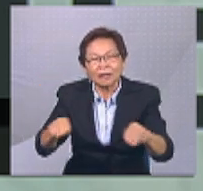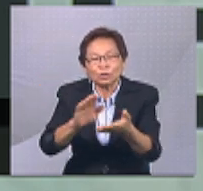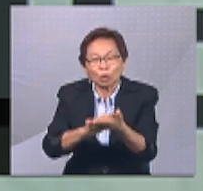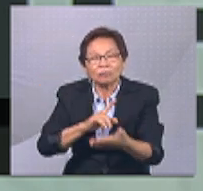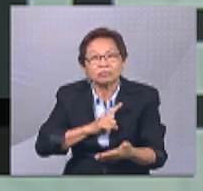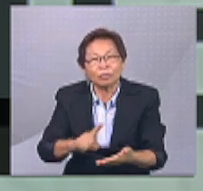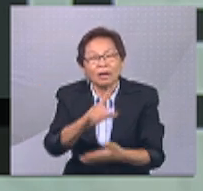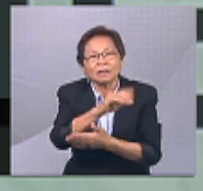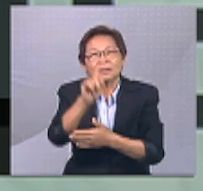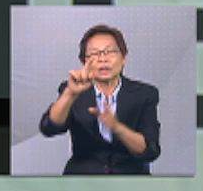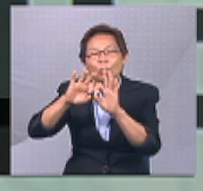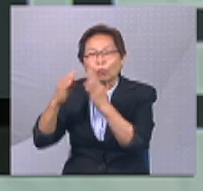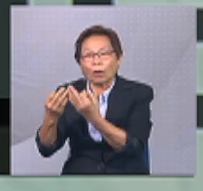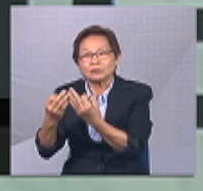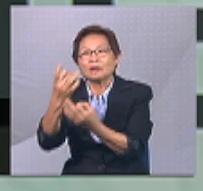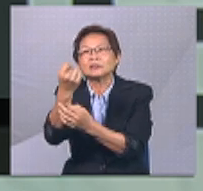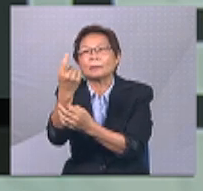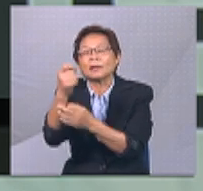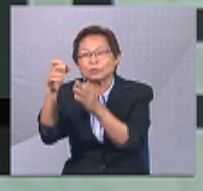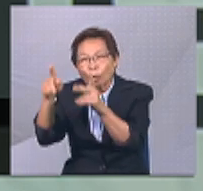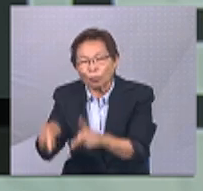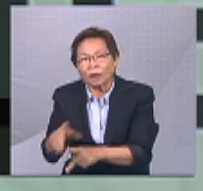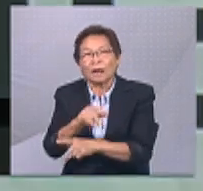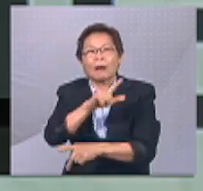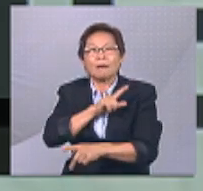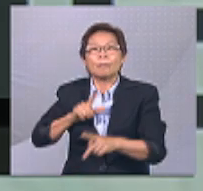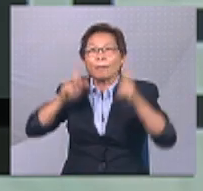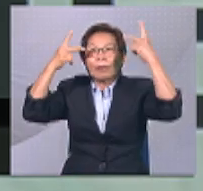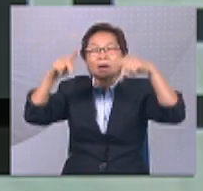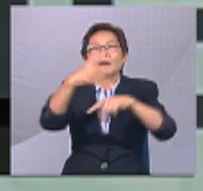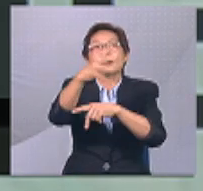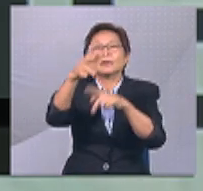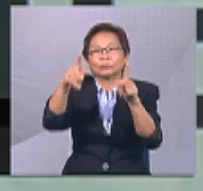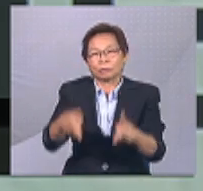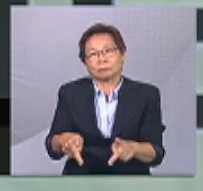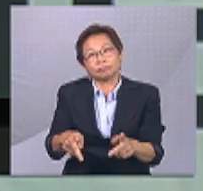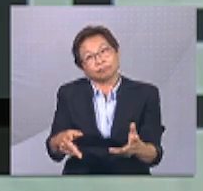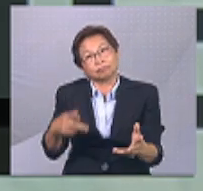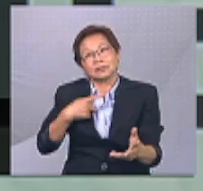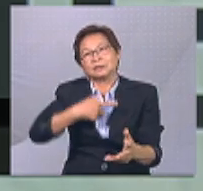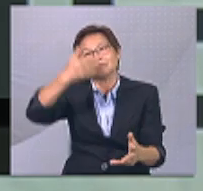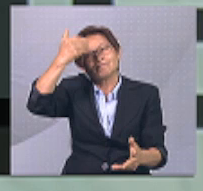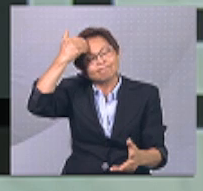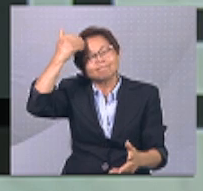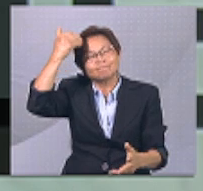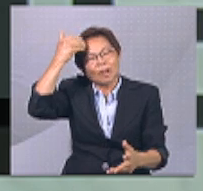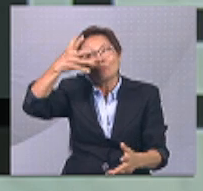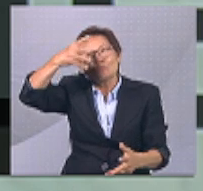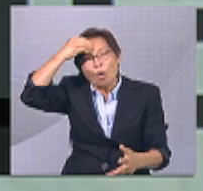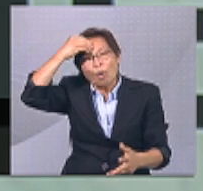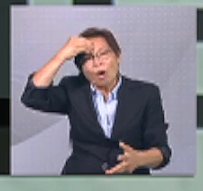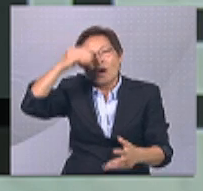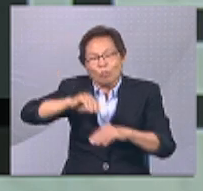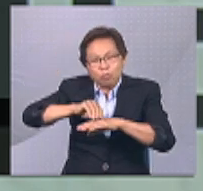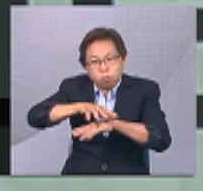dan satu keluarga 11 orang dan juga lembaga pengarah 15 orang. Jadi kita dapati ada penularan